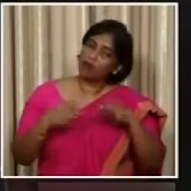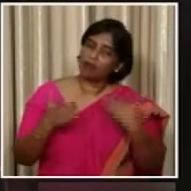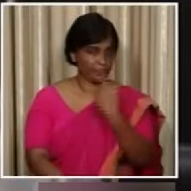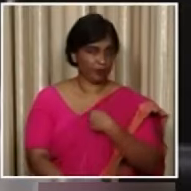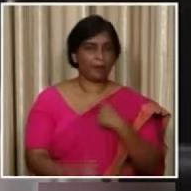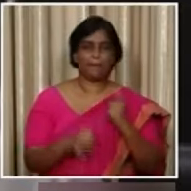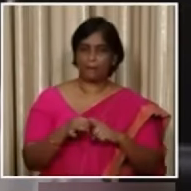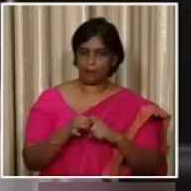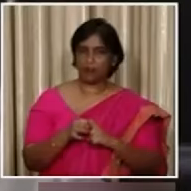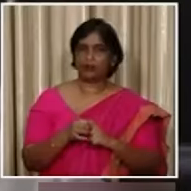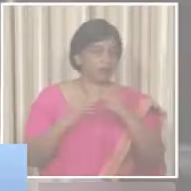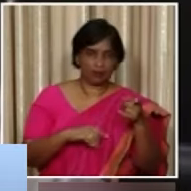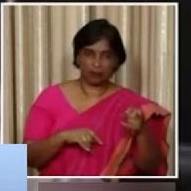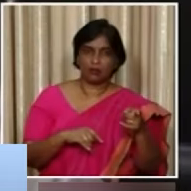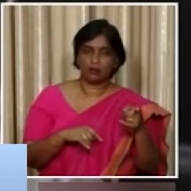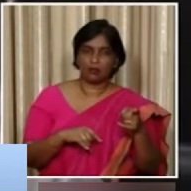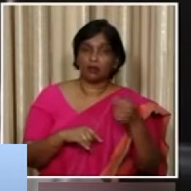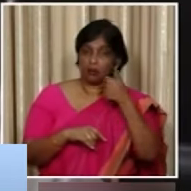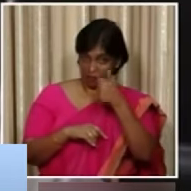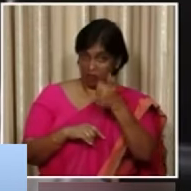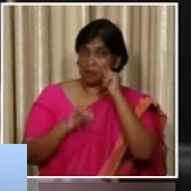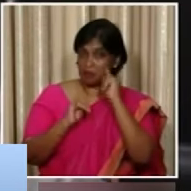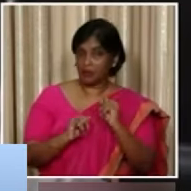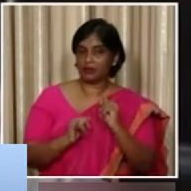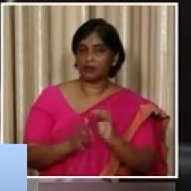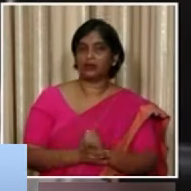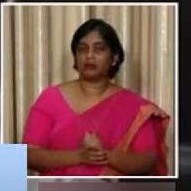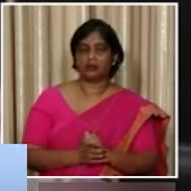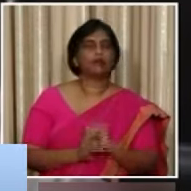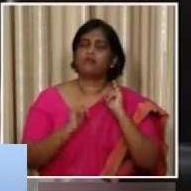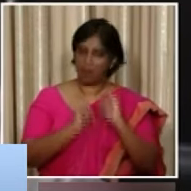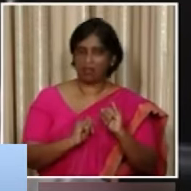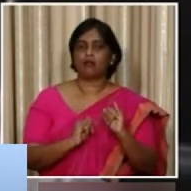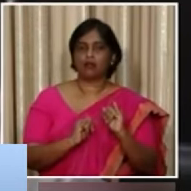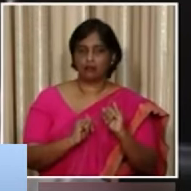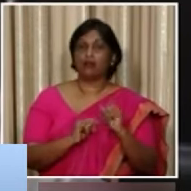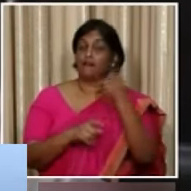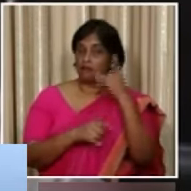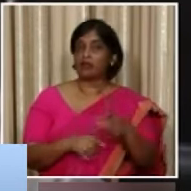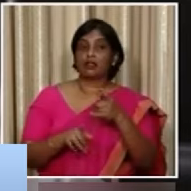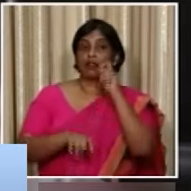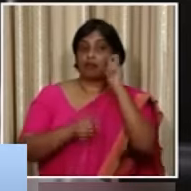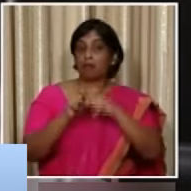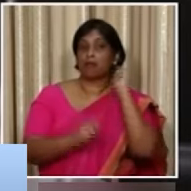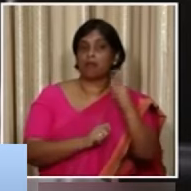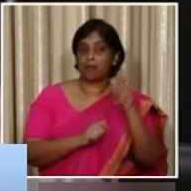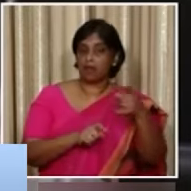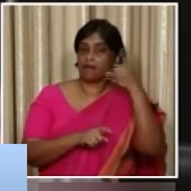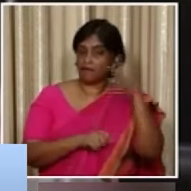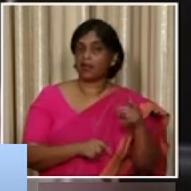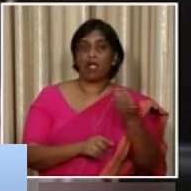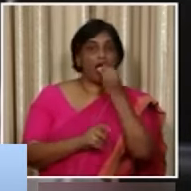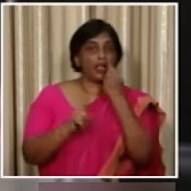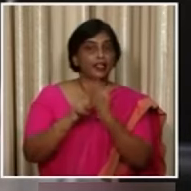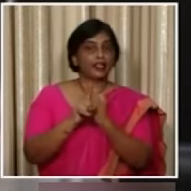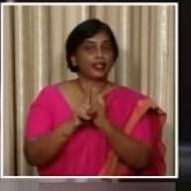ආශිර්වාද කරනවා. මන්ද පෝෂණය අසුබද සුබද අසුබද? ඒක අසුබයි. ඒ නිසා තමයි අස්වැසුම ගෙනාවේ. ඒ නිසා තමයි හාල්